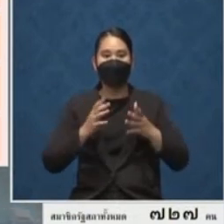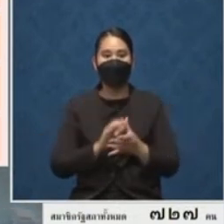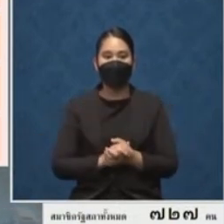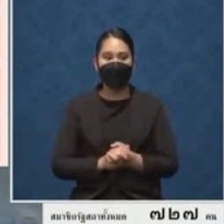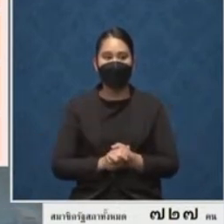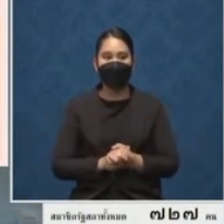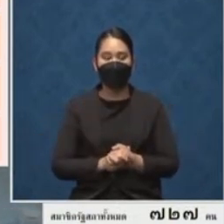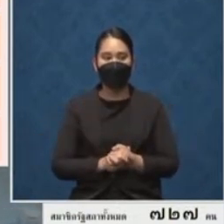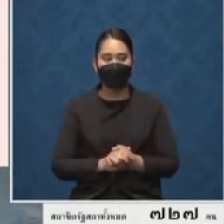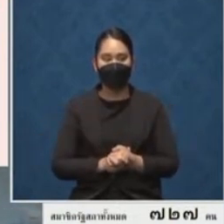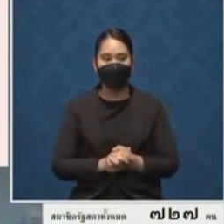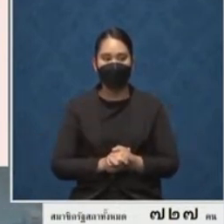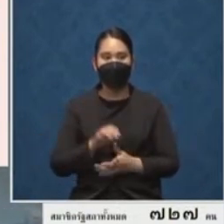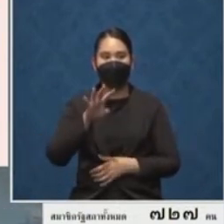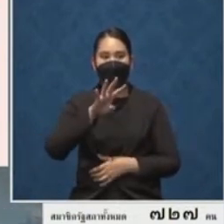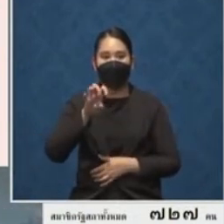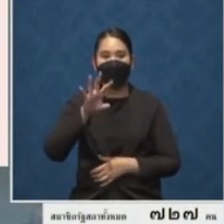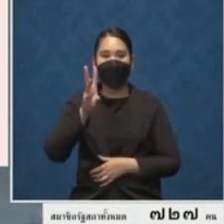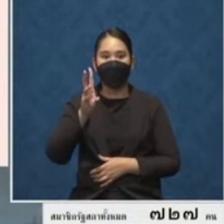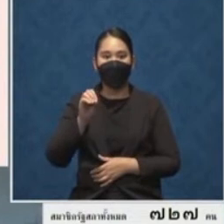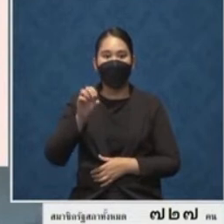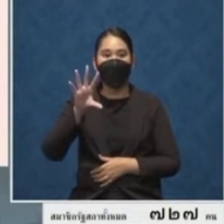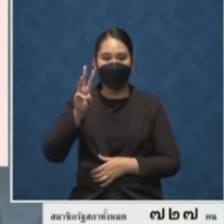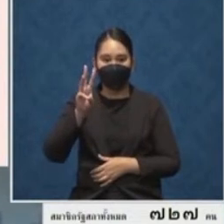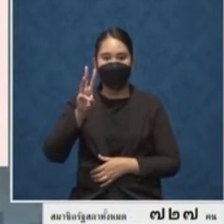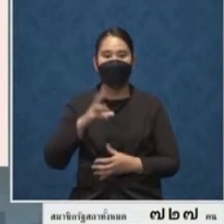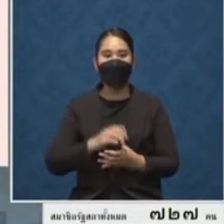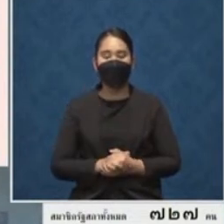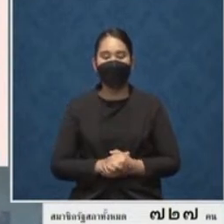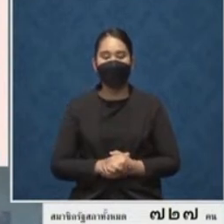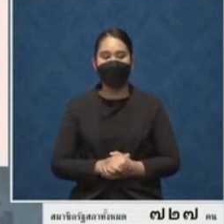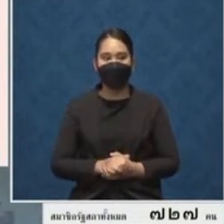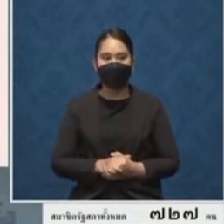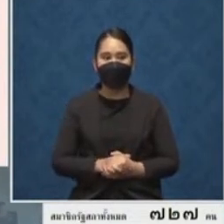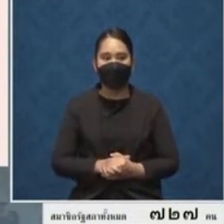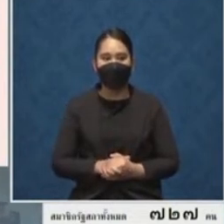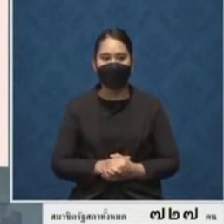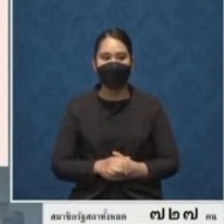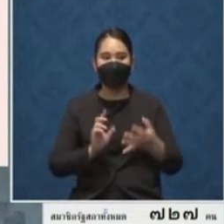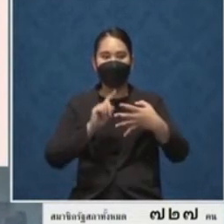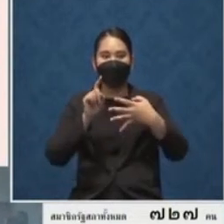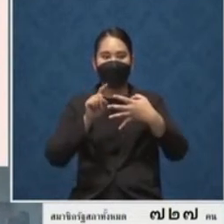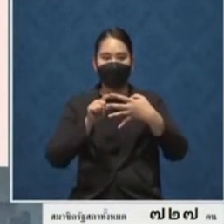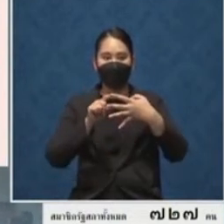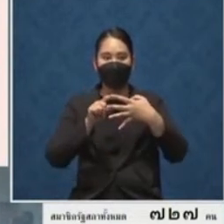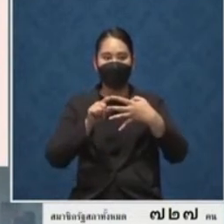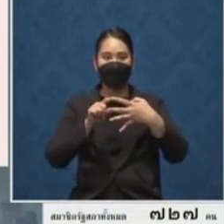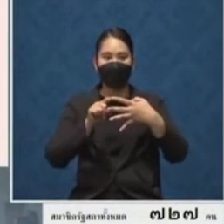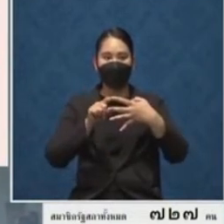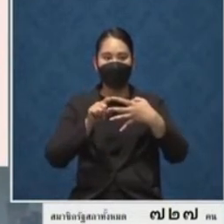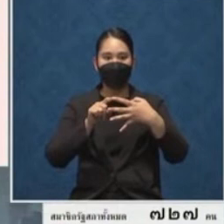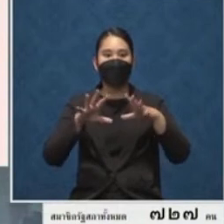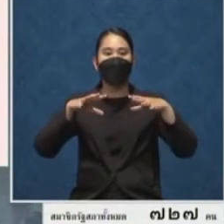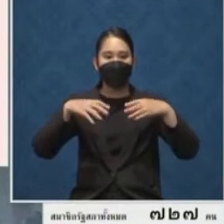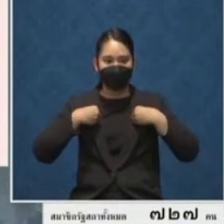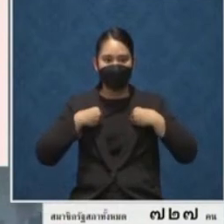466นายวันลบตังคณานุรักษ ์1รับหลักการ2